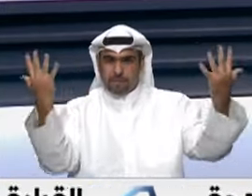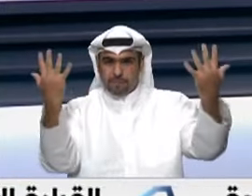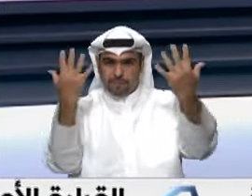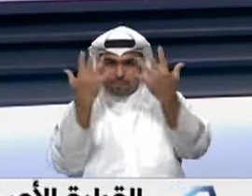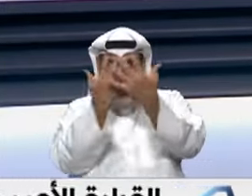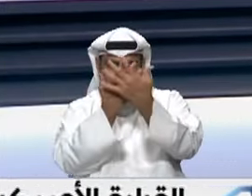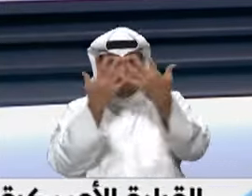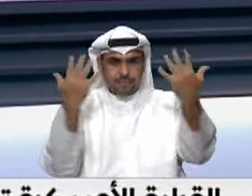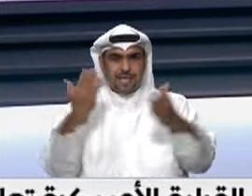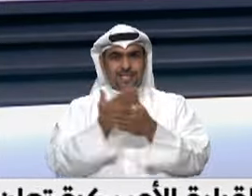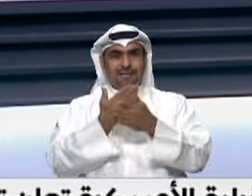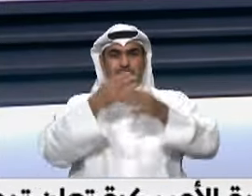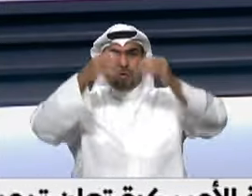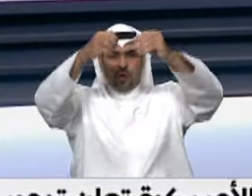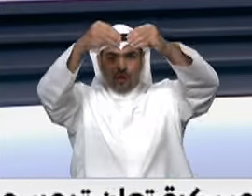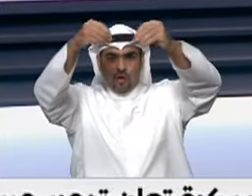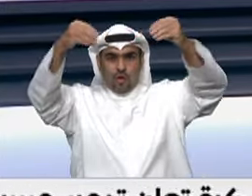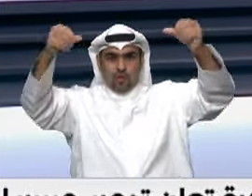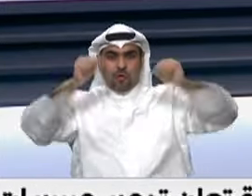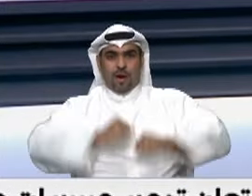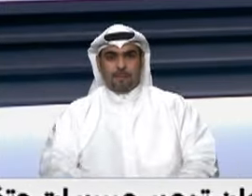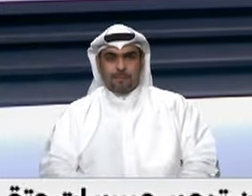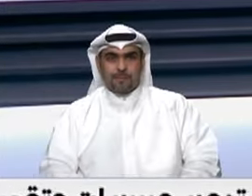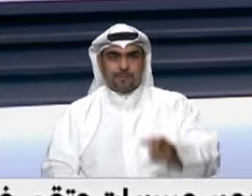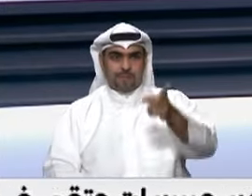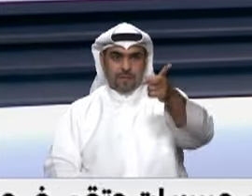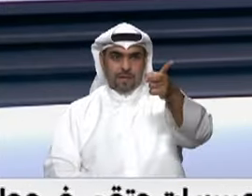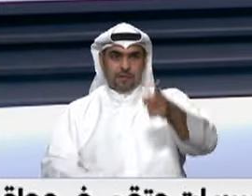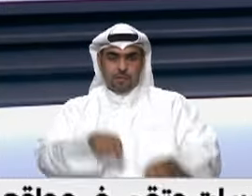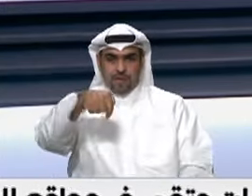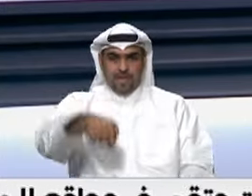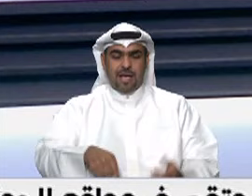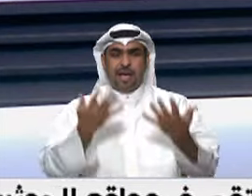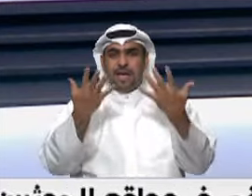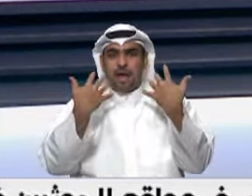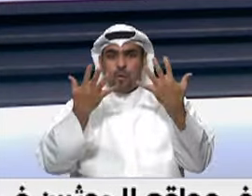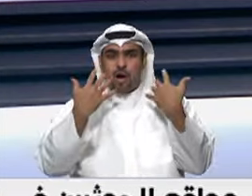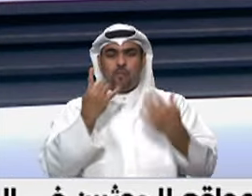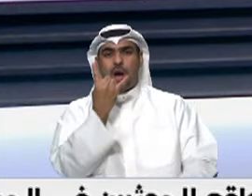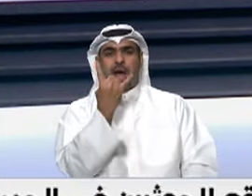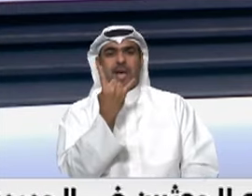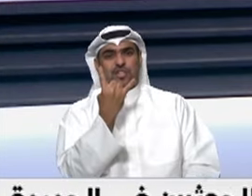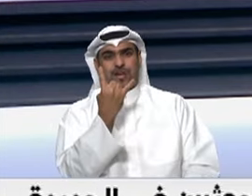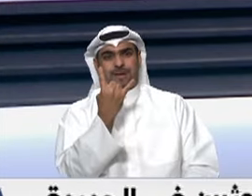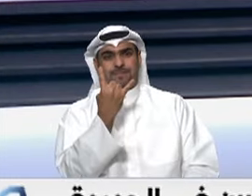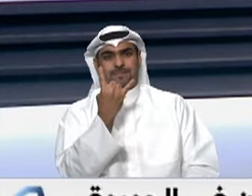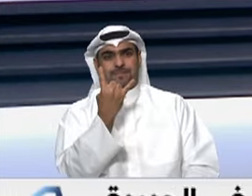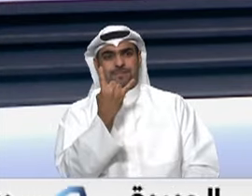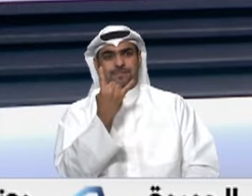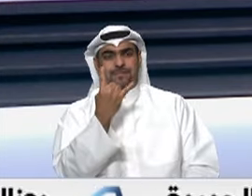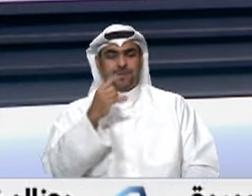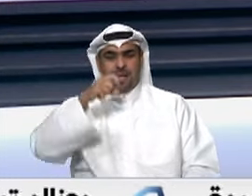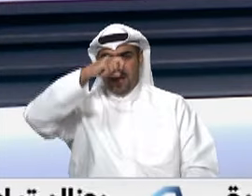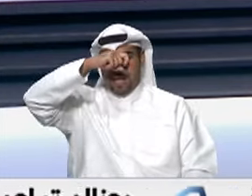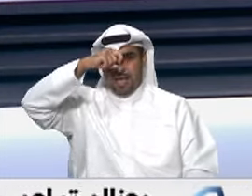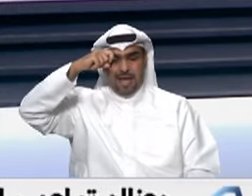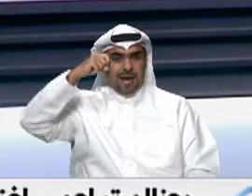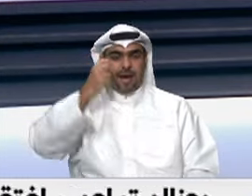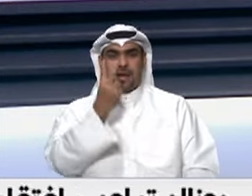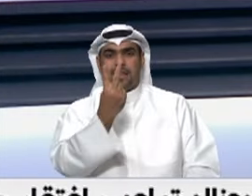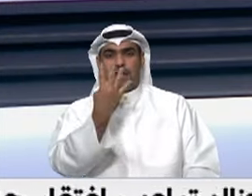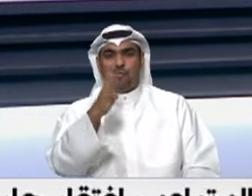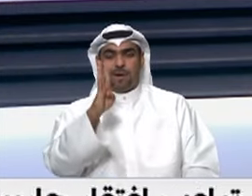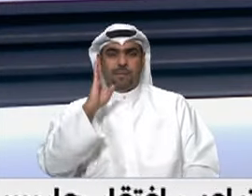في مدينة الكويت فالرياح خفيفة سرعتها 10 كيلومتر في الساعة. درجة الحرارة الحالية 42 درجة مئوية